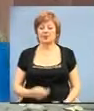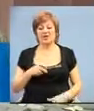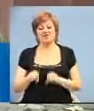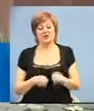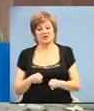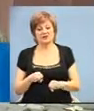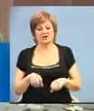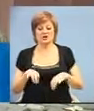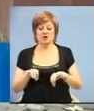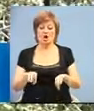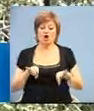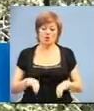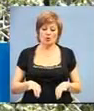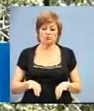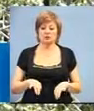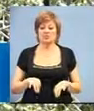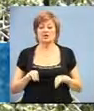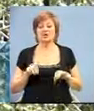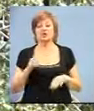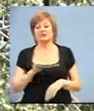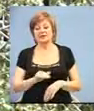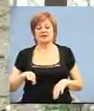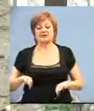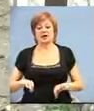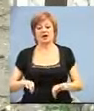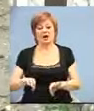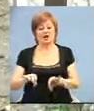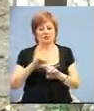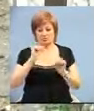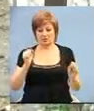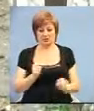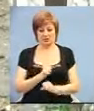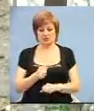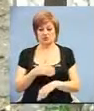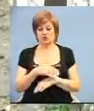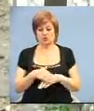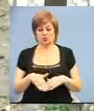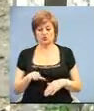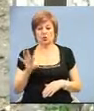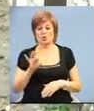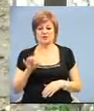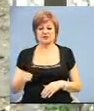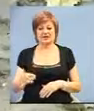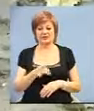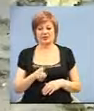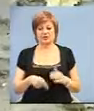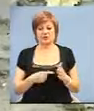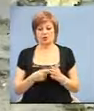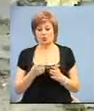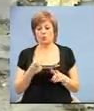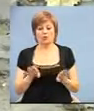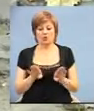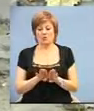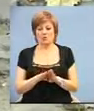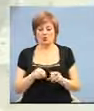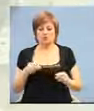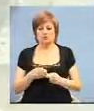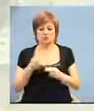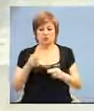Велосипедом, роликовими ковзанами, інвалідним чи дитячим візочком. Вулиця Благовіщенська в Олександрівському районі міста походить на смугу